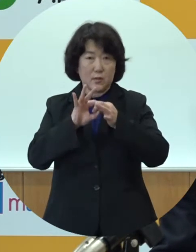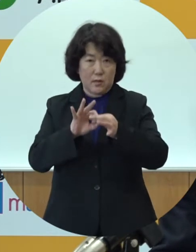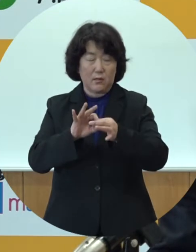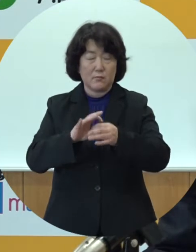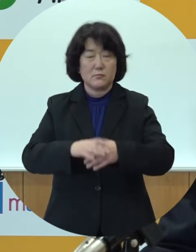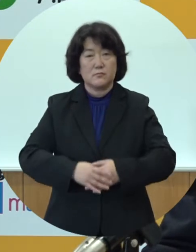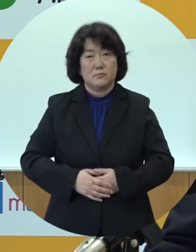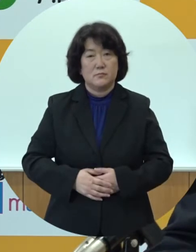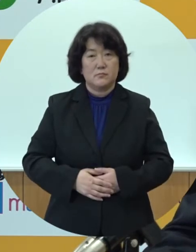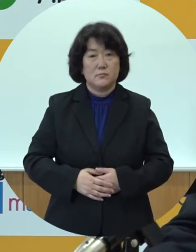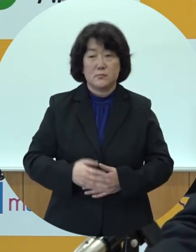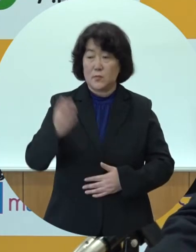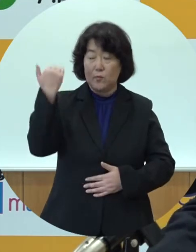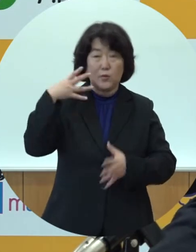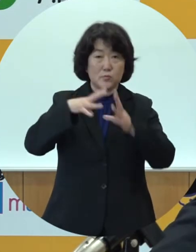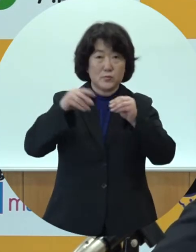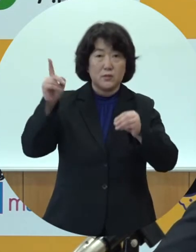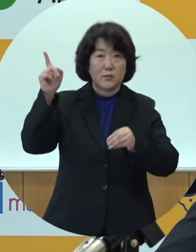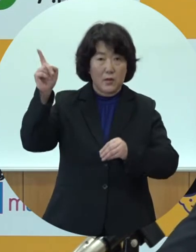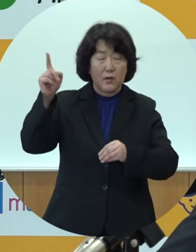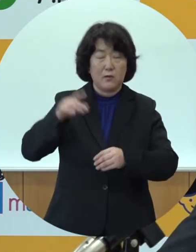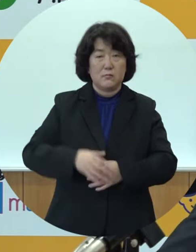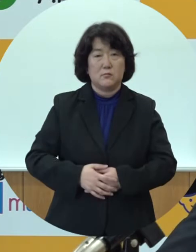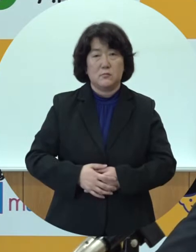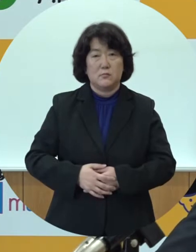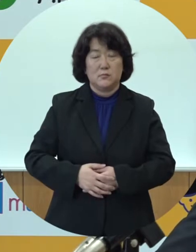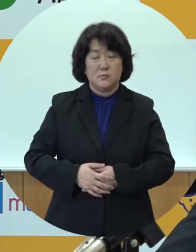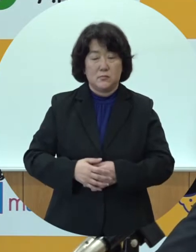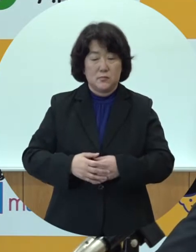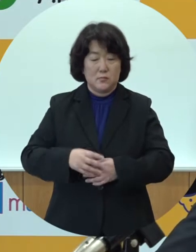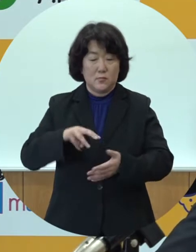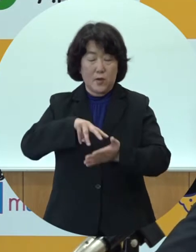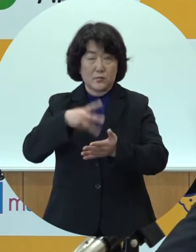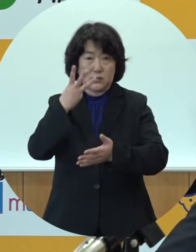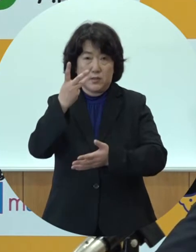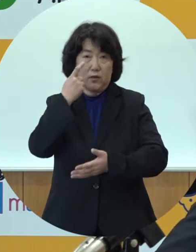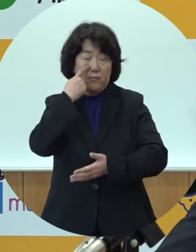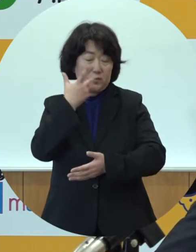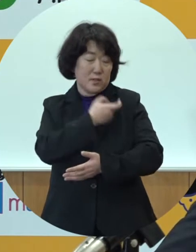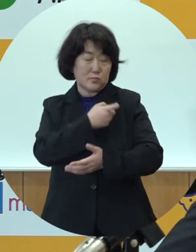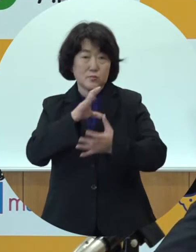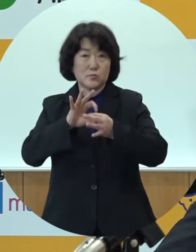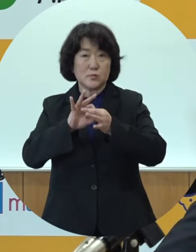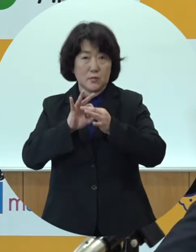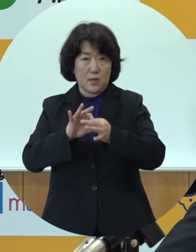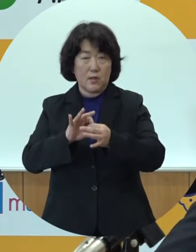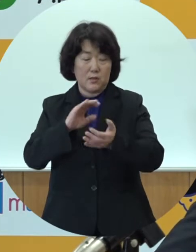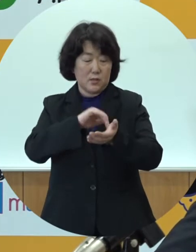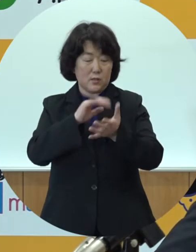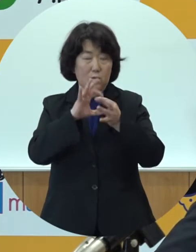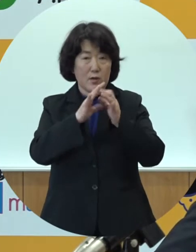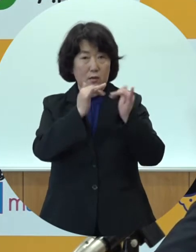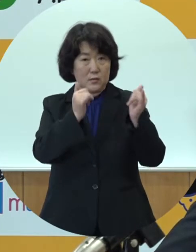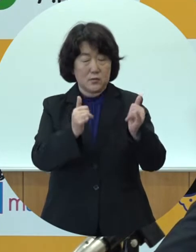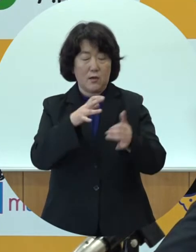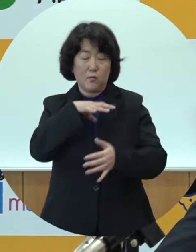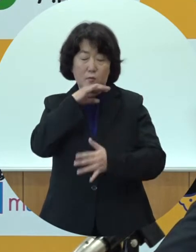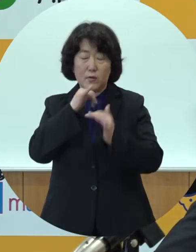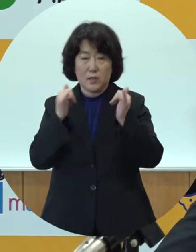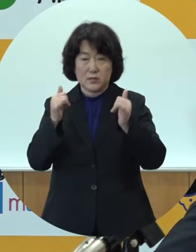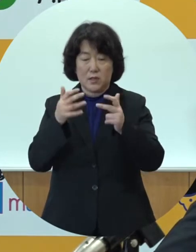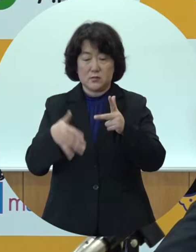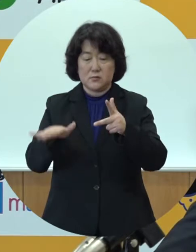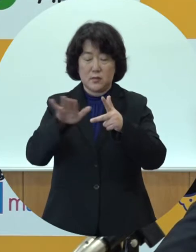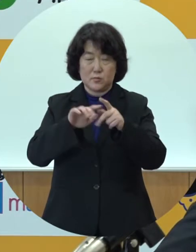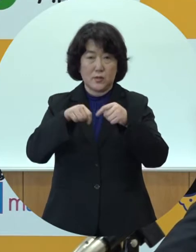般国からワクチンの3回目接種について、医療従事者、高齢者施設